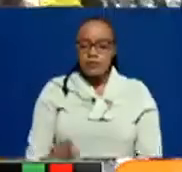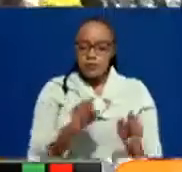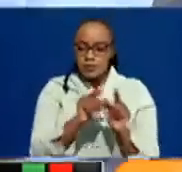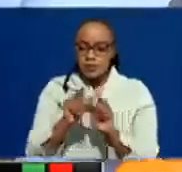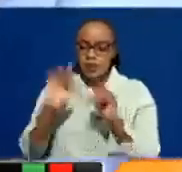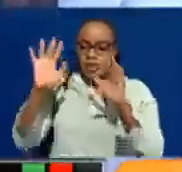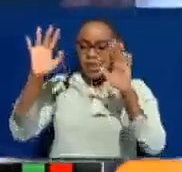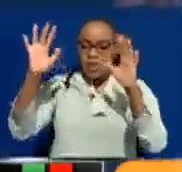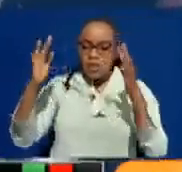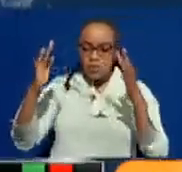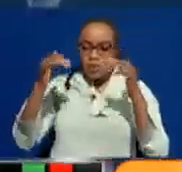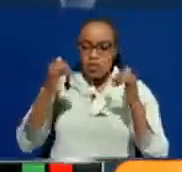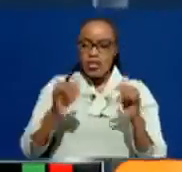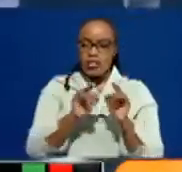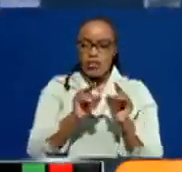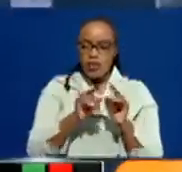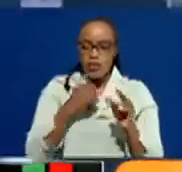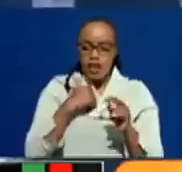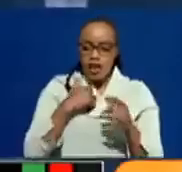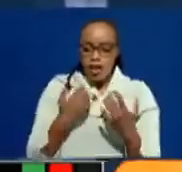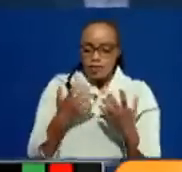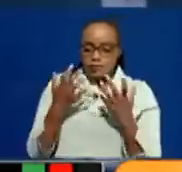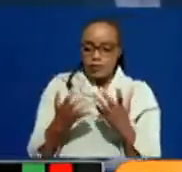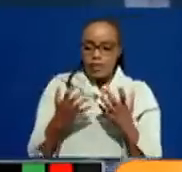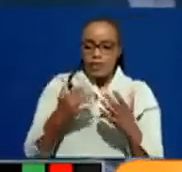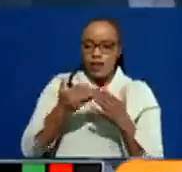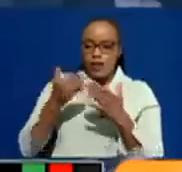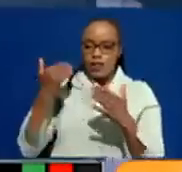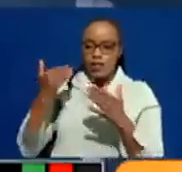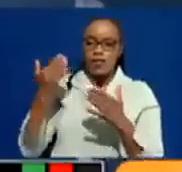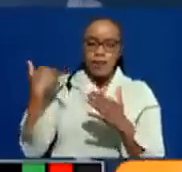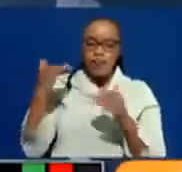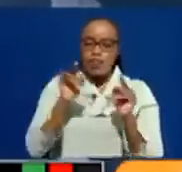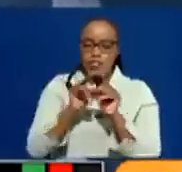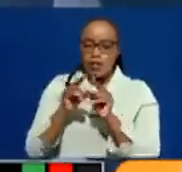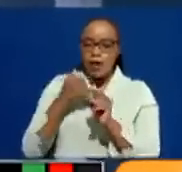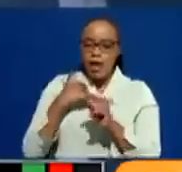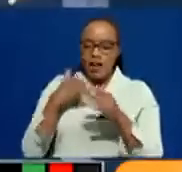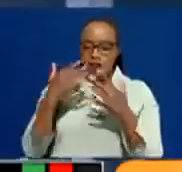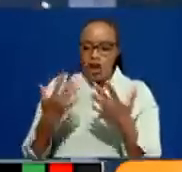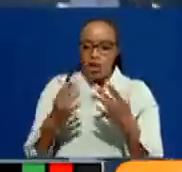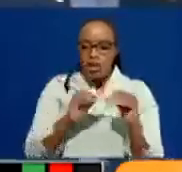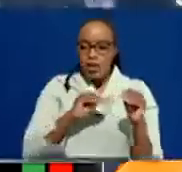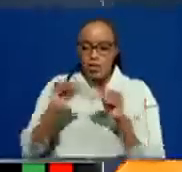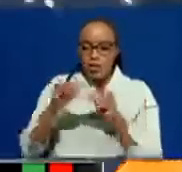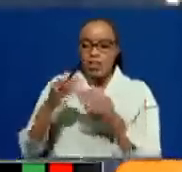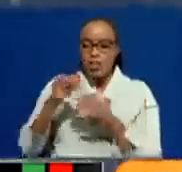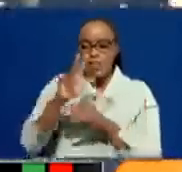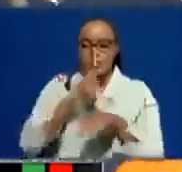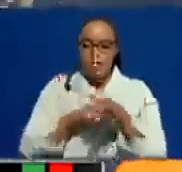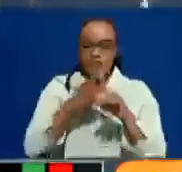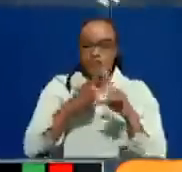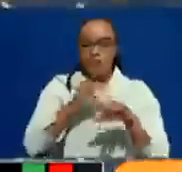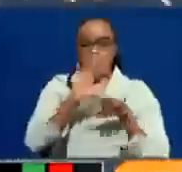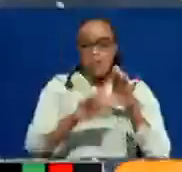Akilakiwa na pambaja geni lenye uzito wa hadhi kuliko ilivyokuwa juzi na jana, pambaja lilovuka madaraja matatu kuanzia kwa